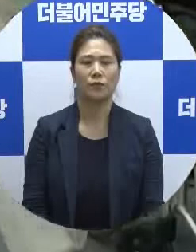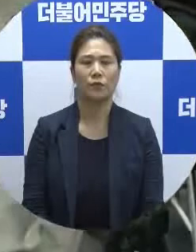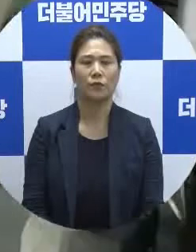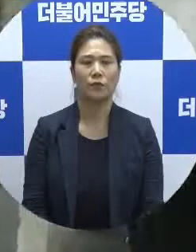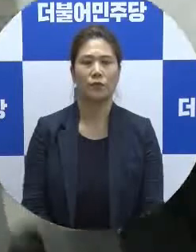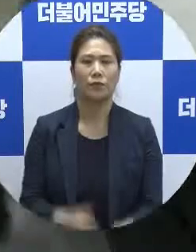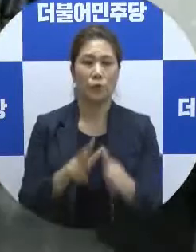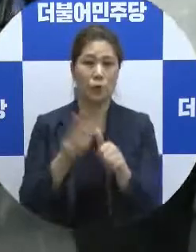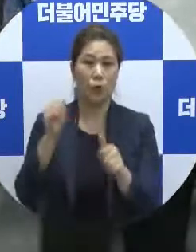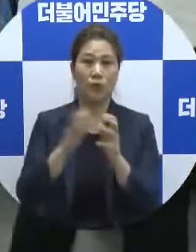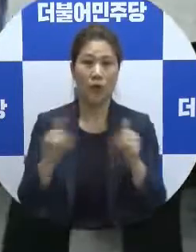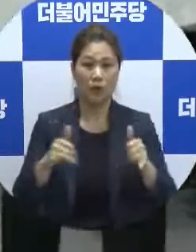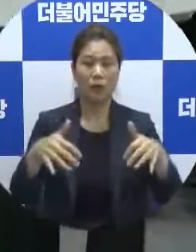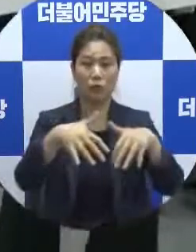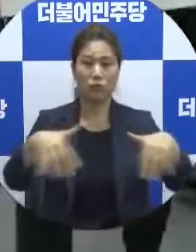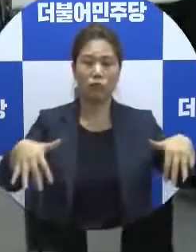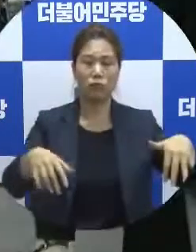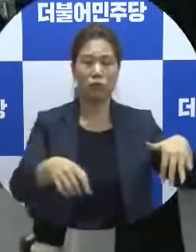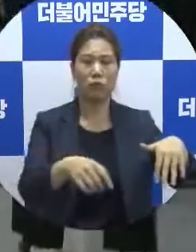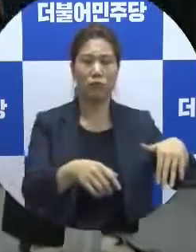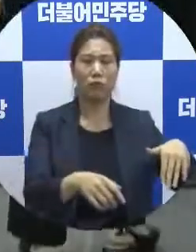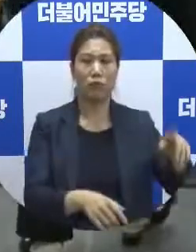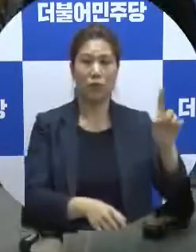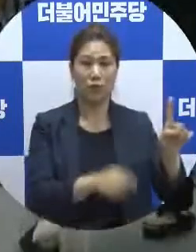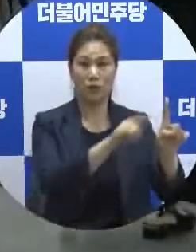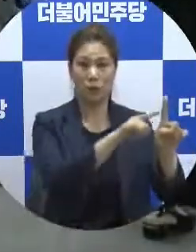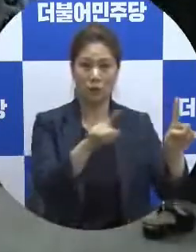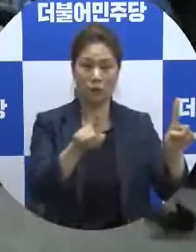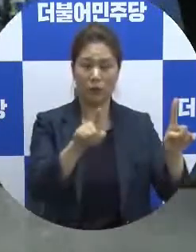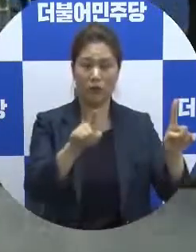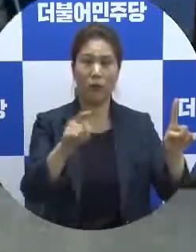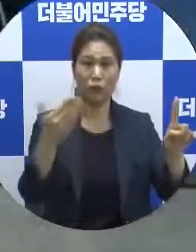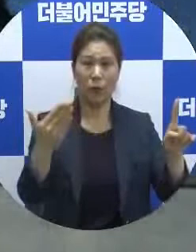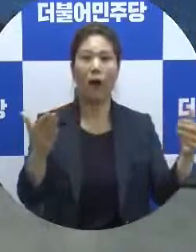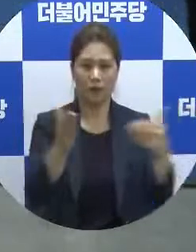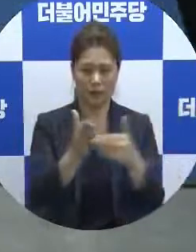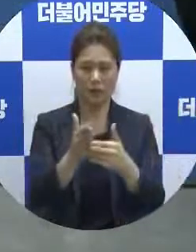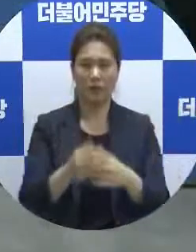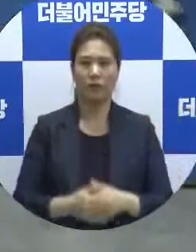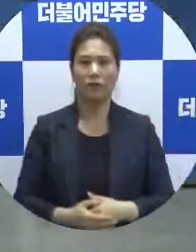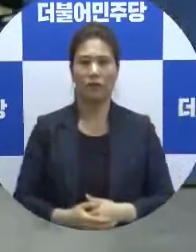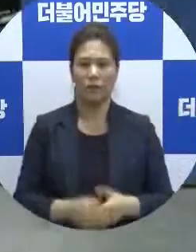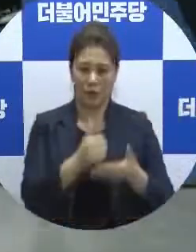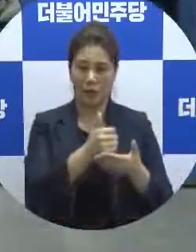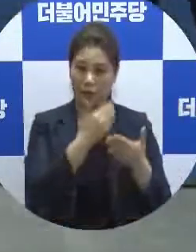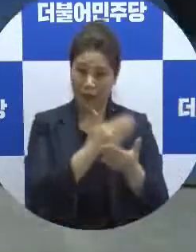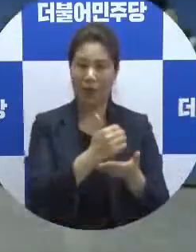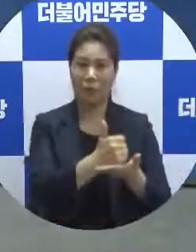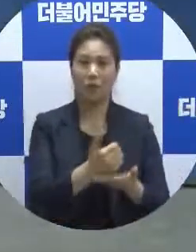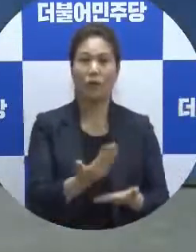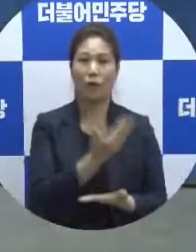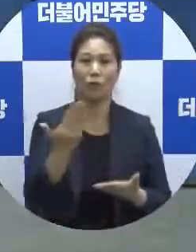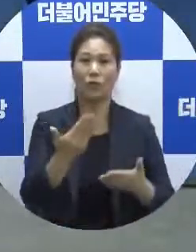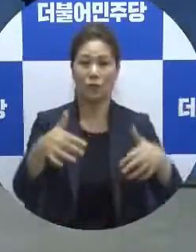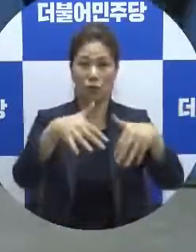네, 후보자분들은 무대 왼쪽부터, 왼쪽부터 기호 순서대로 서주시면 되겠고요. 내빈 여러분께서는 후보자의